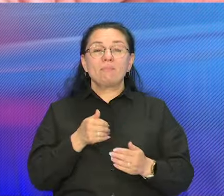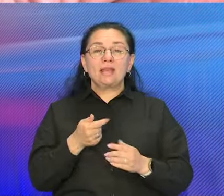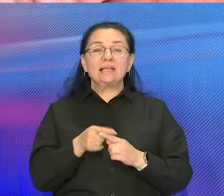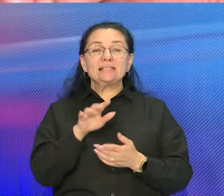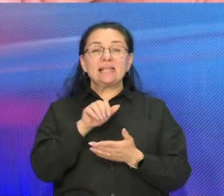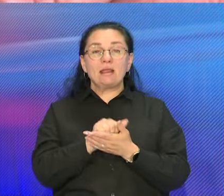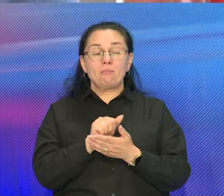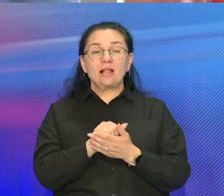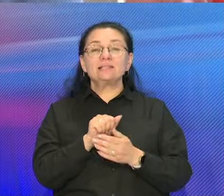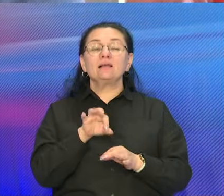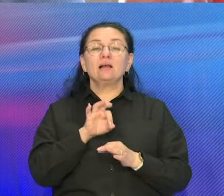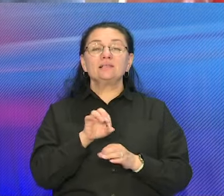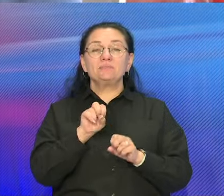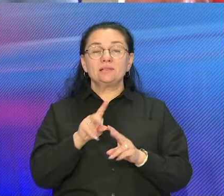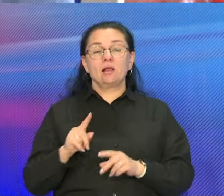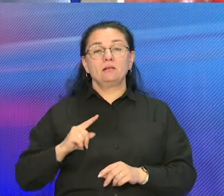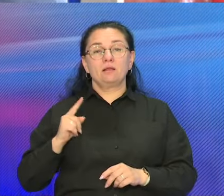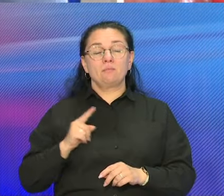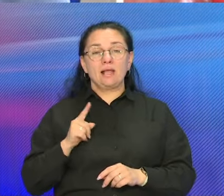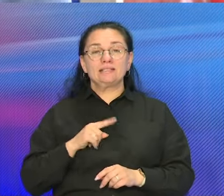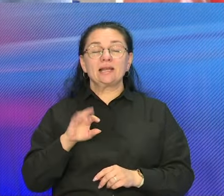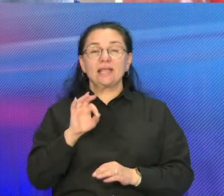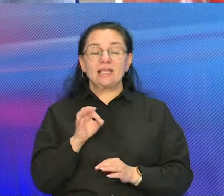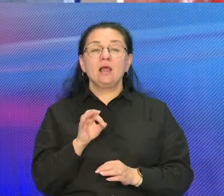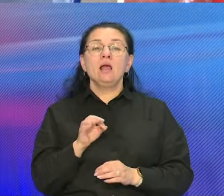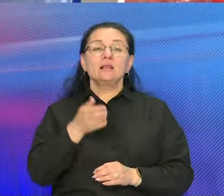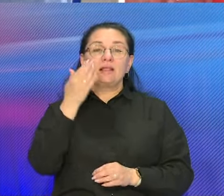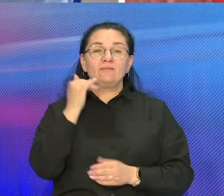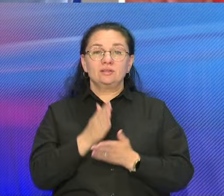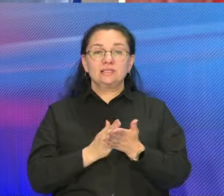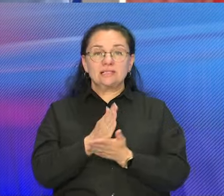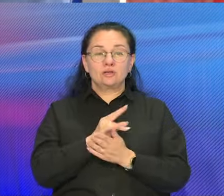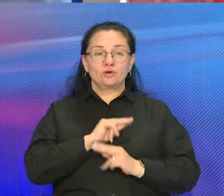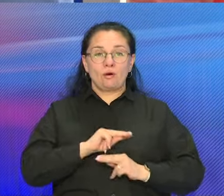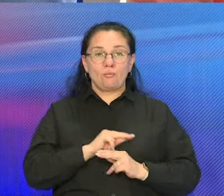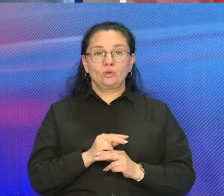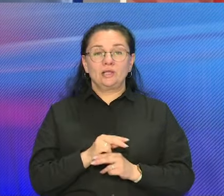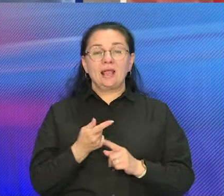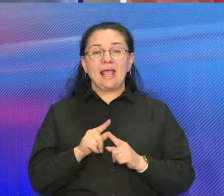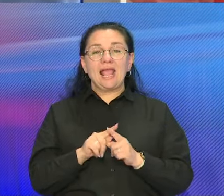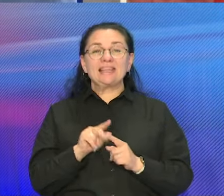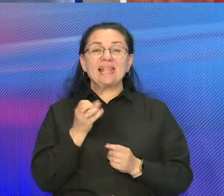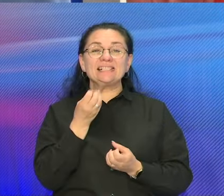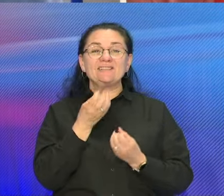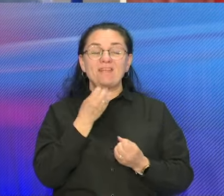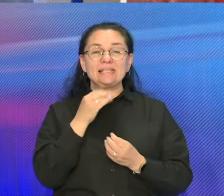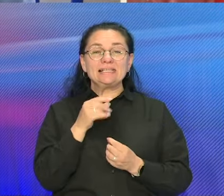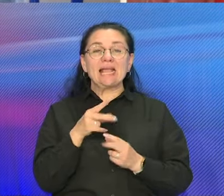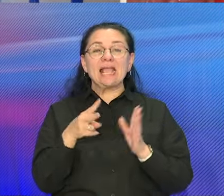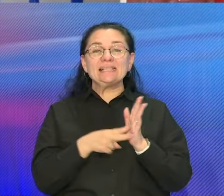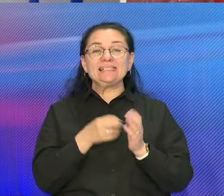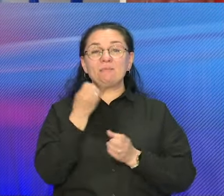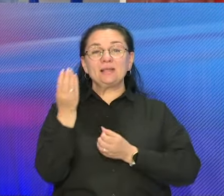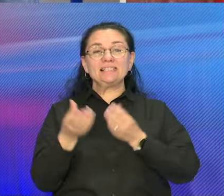займався ведучий мастак і легенда предприємства Василь Самохвалов Цветик-семисветик, як незыблемая эмблема